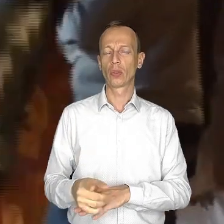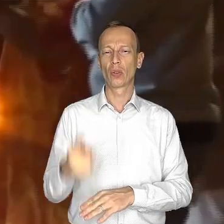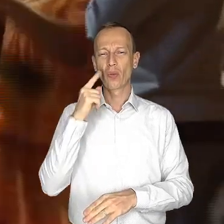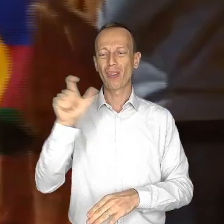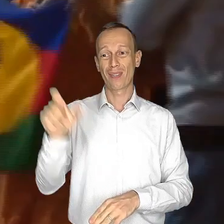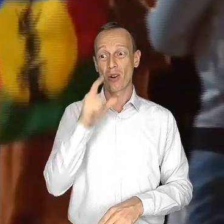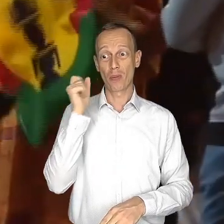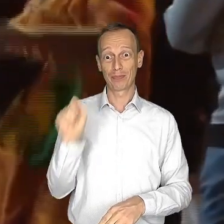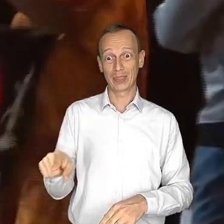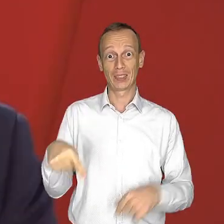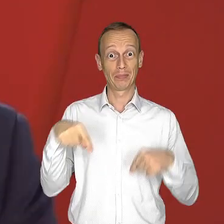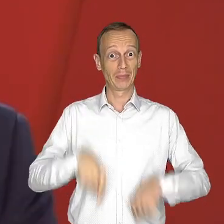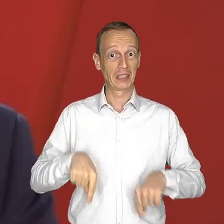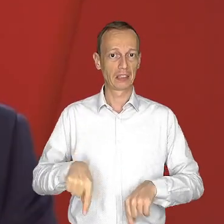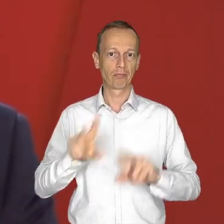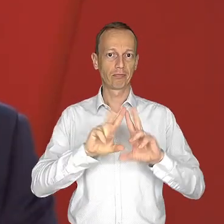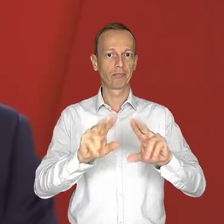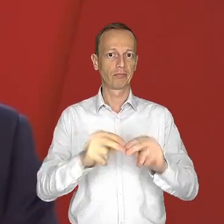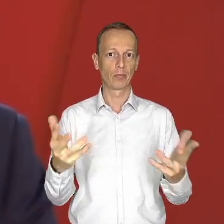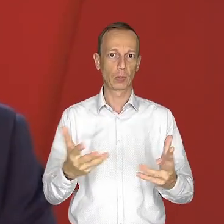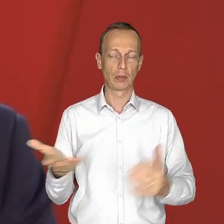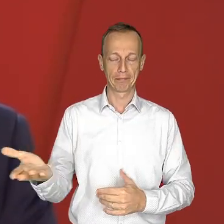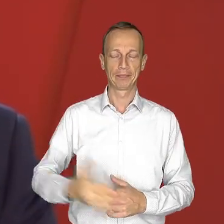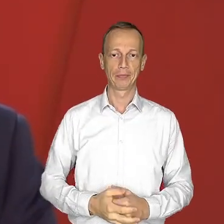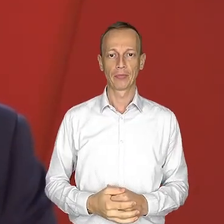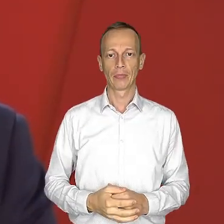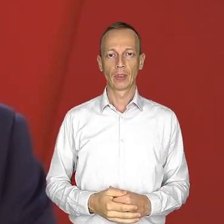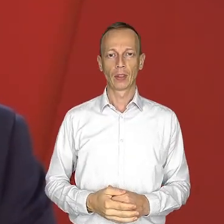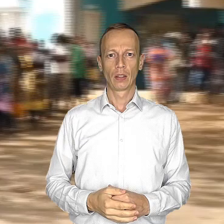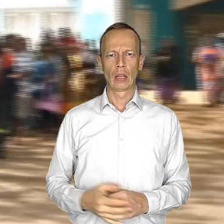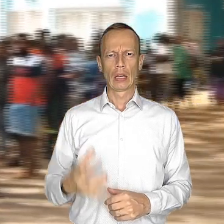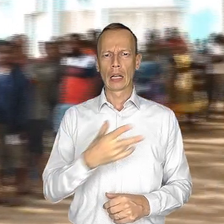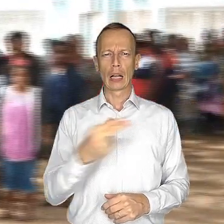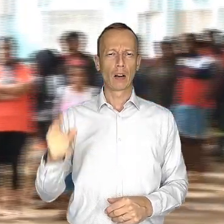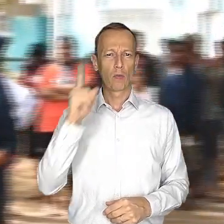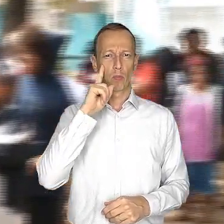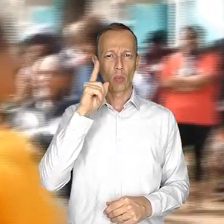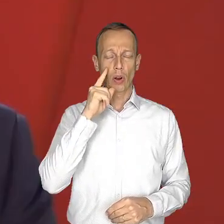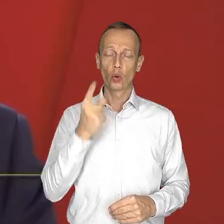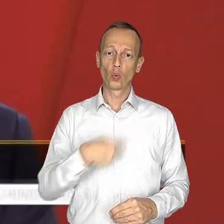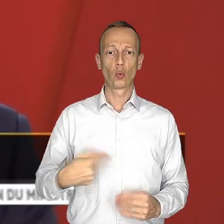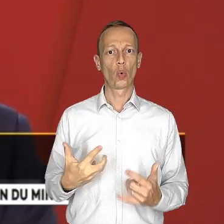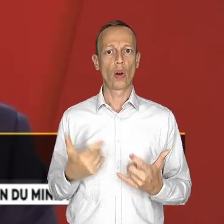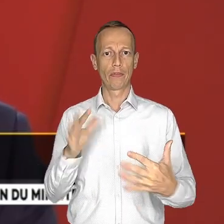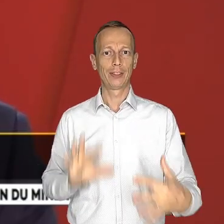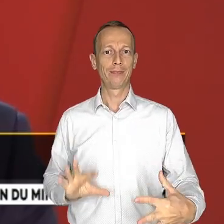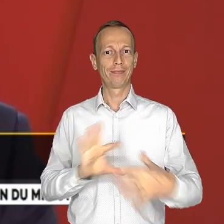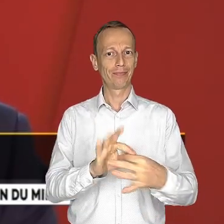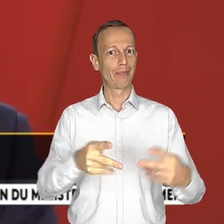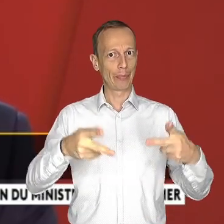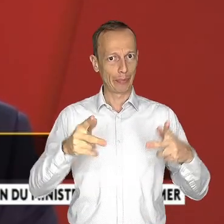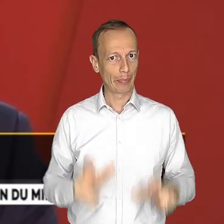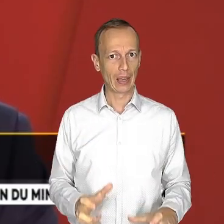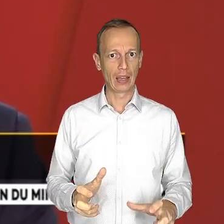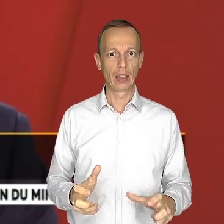la réaction du ministre chez nos confrères. Et donc c'est cela que nous... Ce qui est grave, c'est que c'est un processus de paix que nous jouons là. Ce qui est